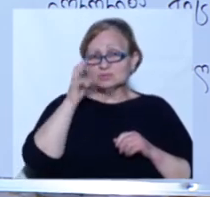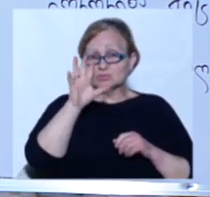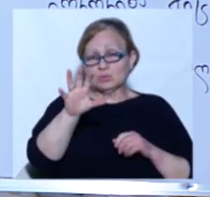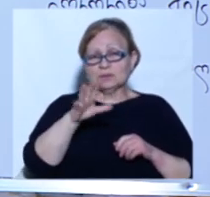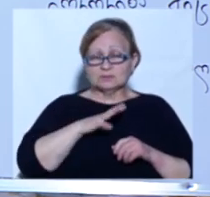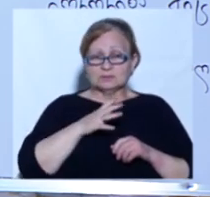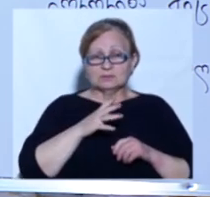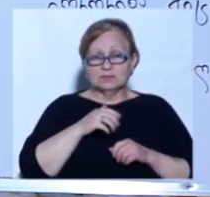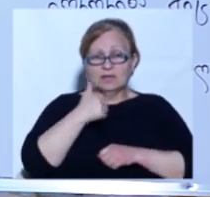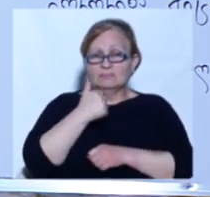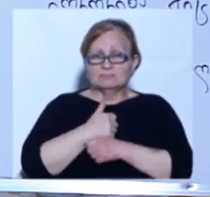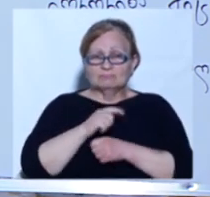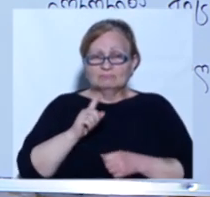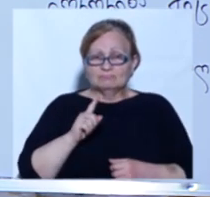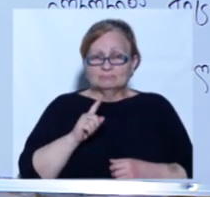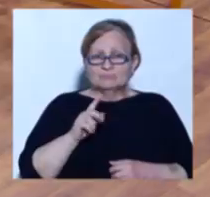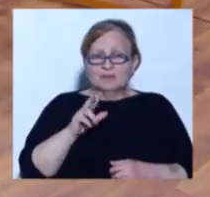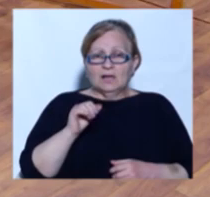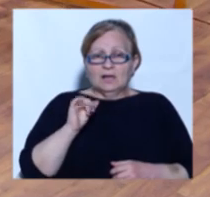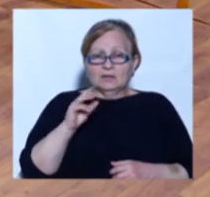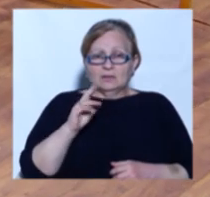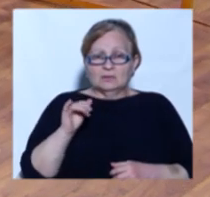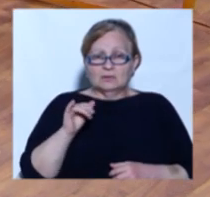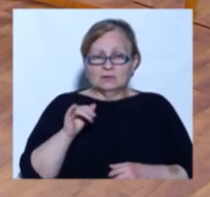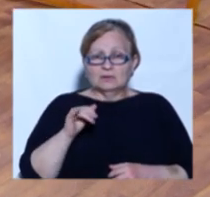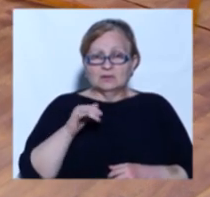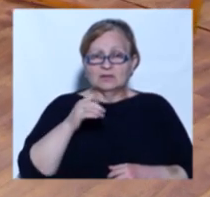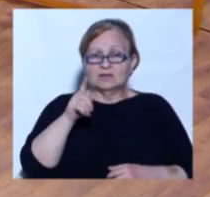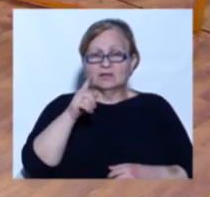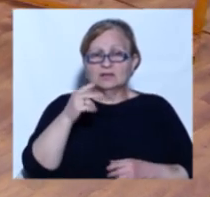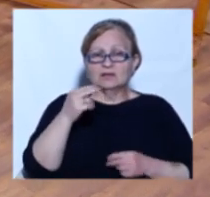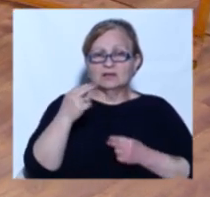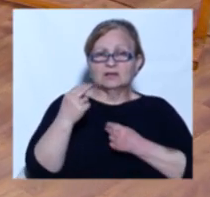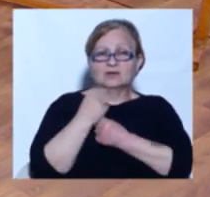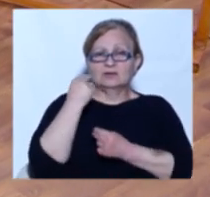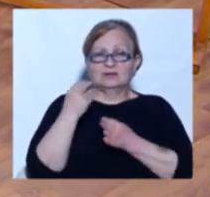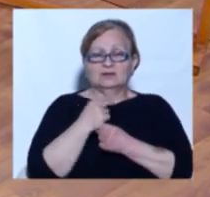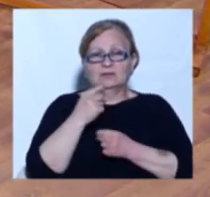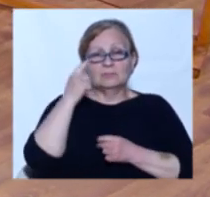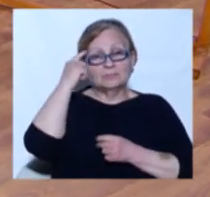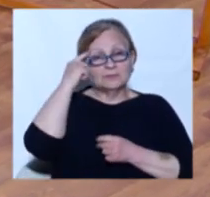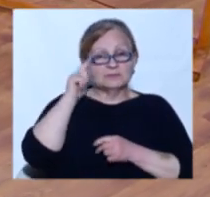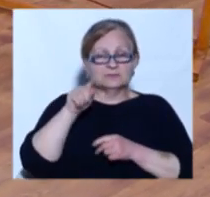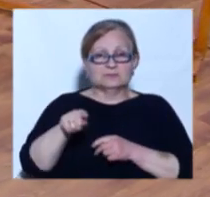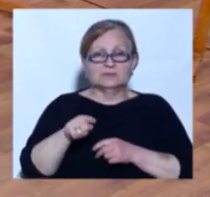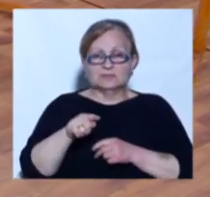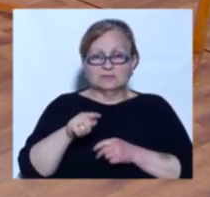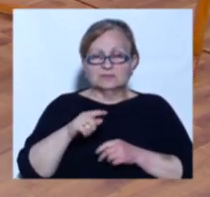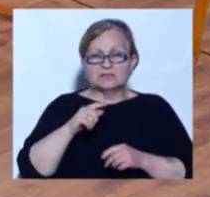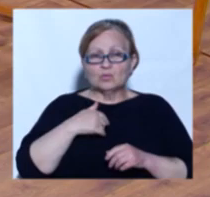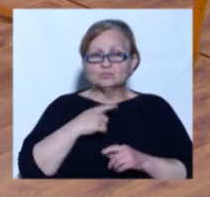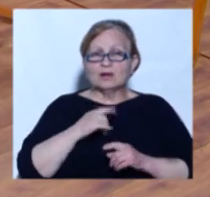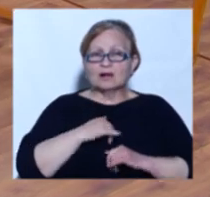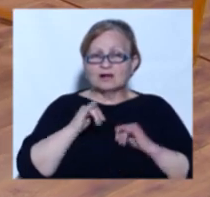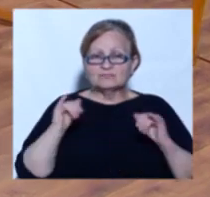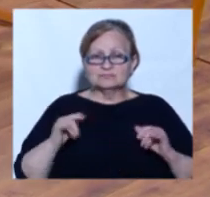შენთვის. მთავარი რა არის, რომ ჰაიკუ გვიბიძგოს ფიქრისკენ და გაგვიჩინოს ემოციები.